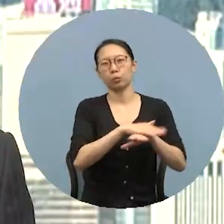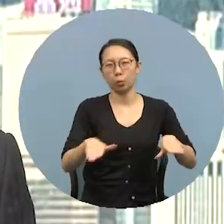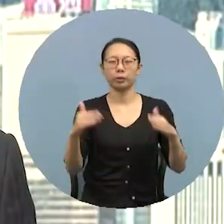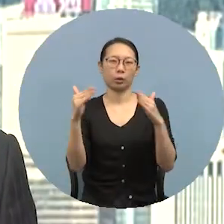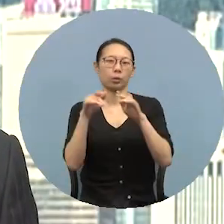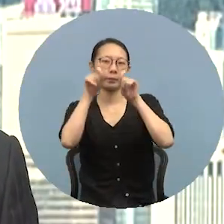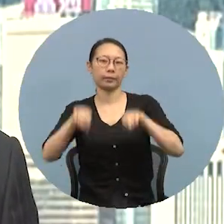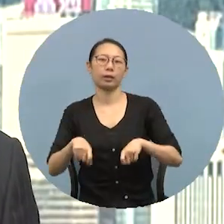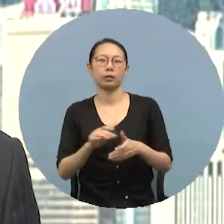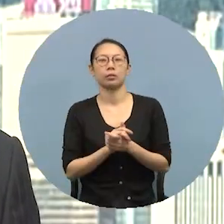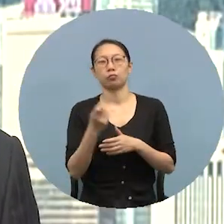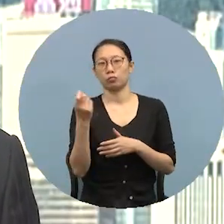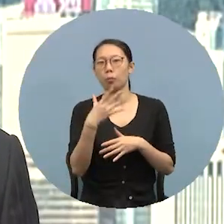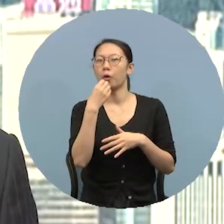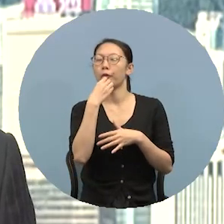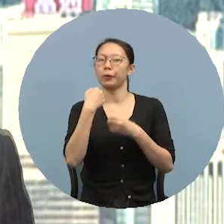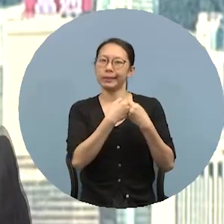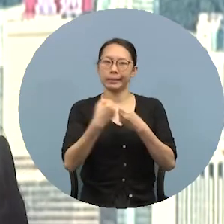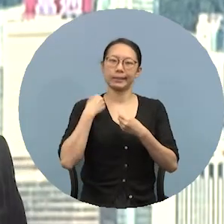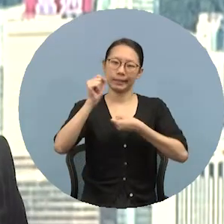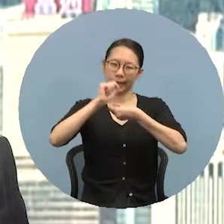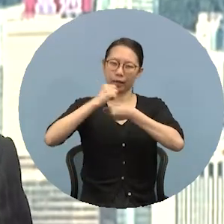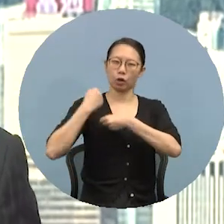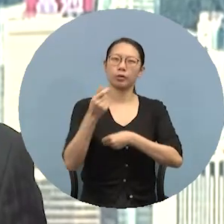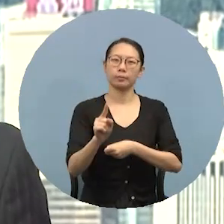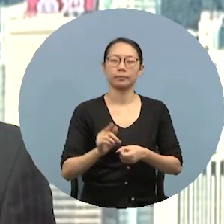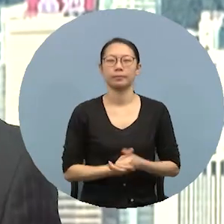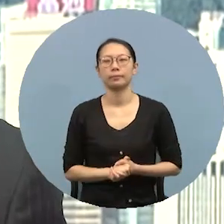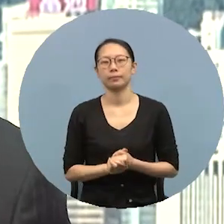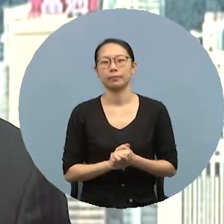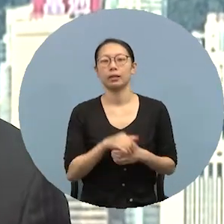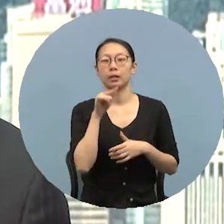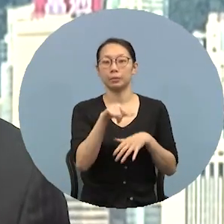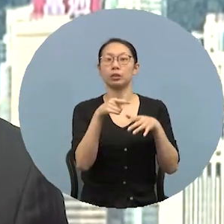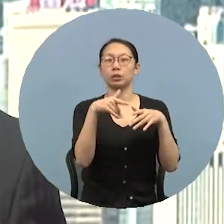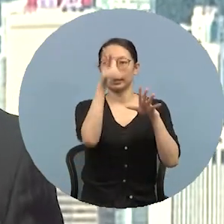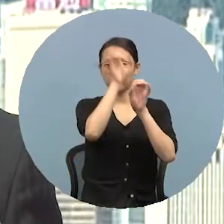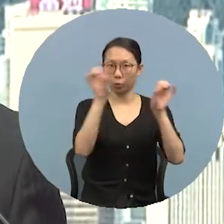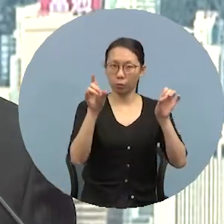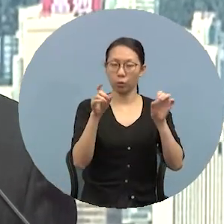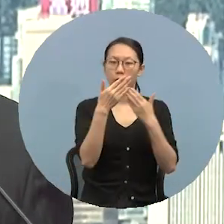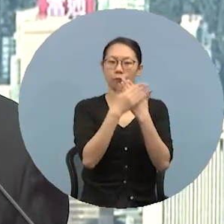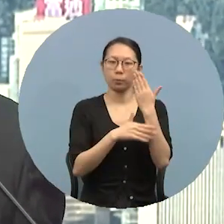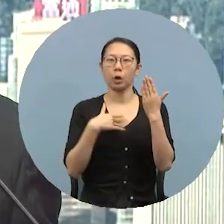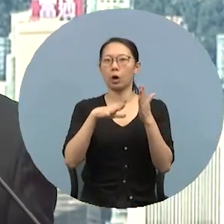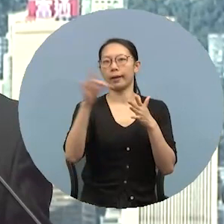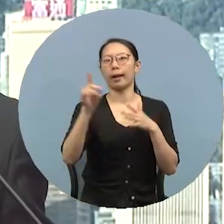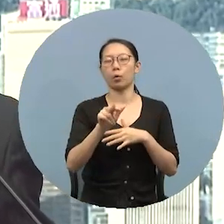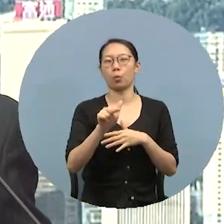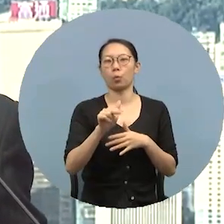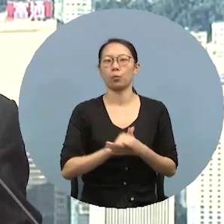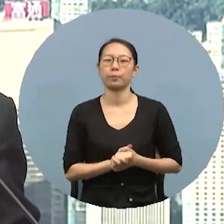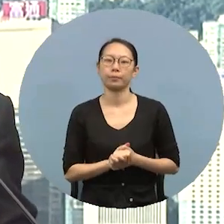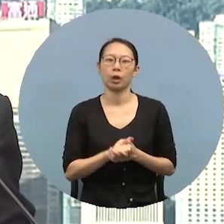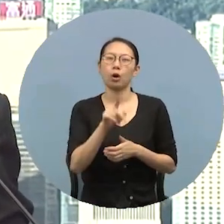及如何增強香港的競爭力等等。施政報告呢，我是選了綠色，因為綠色是代